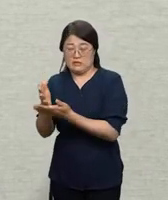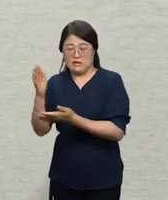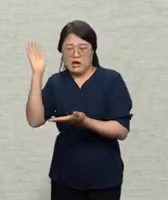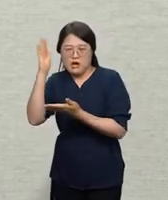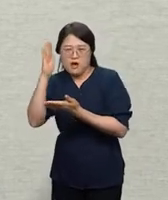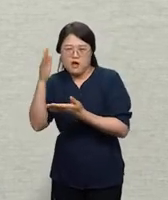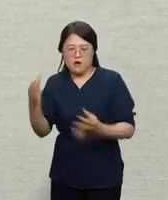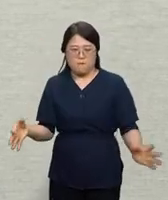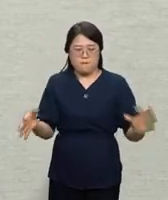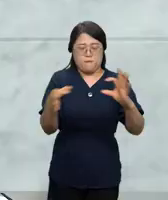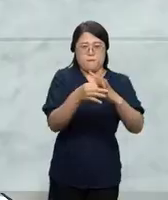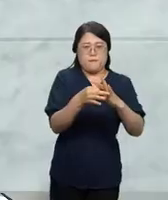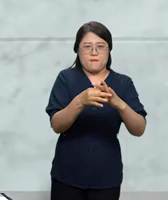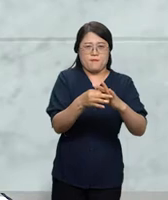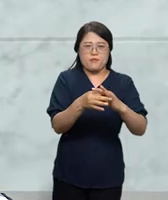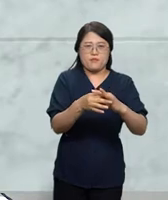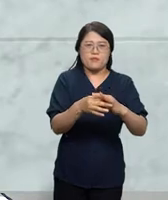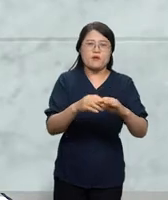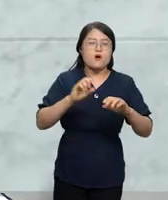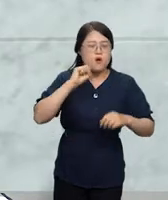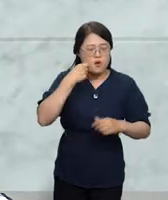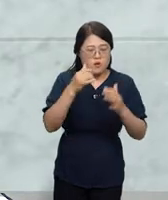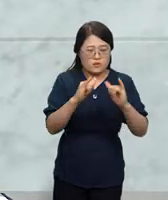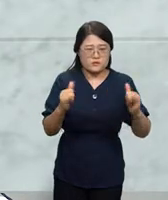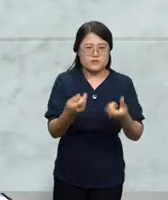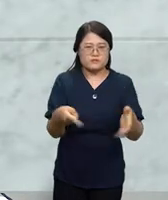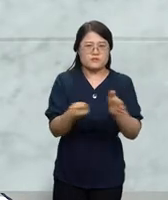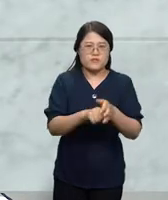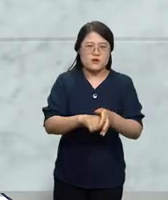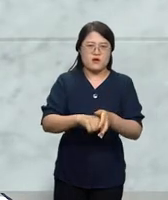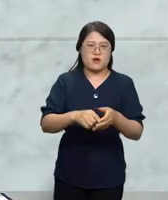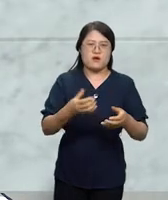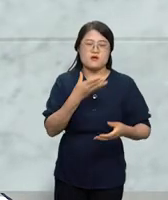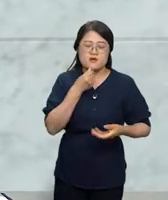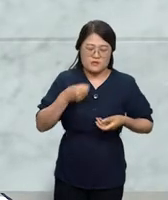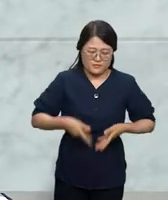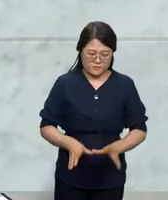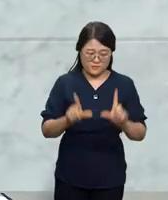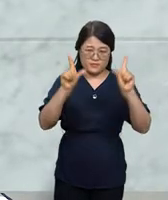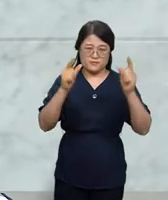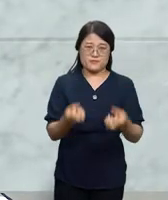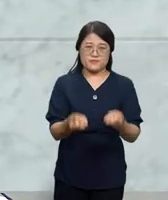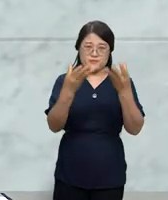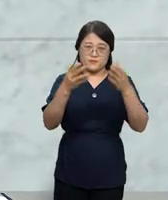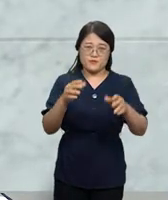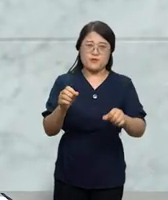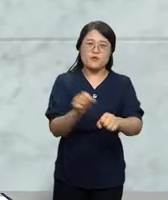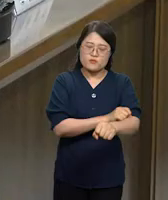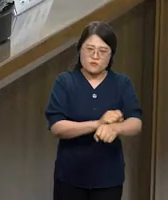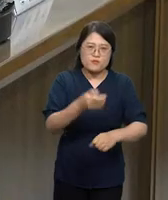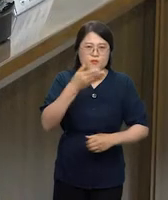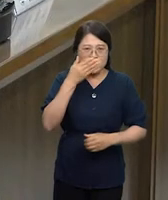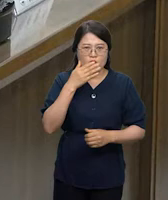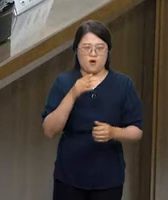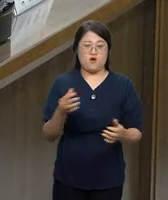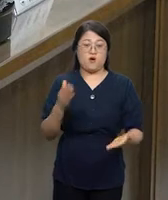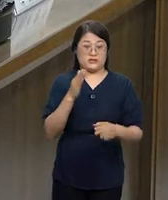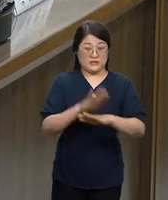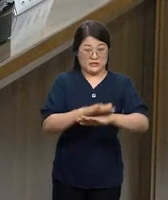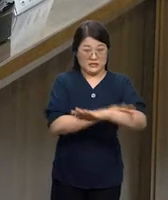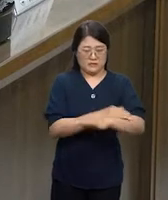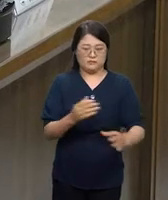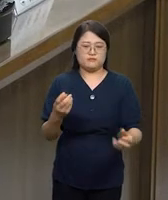연계하여 저소득 취약계층에게 특별식 지원, 독거어르신 생일잔치, 학생들을 위한 사회복지 실습도